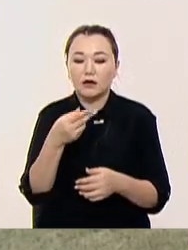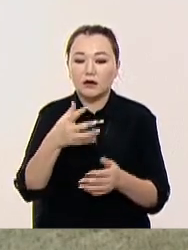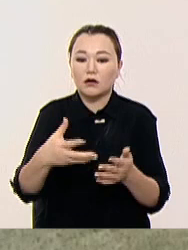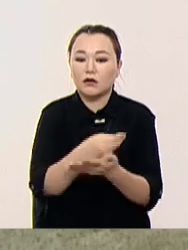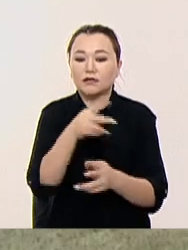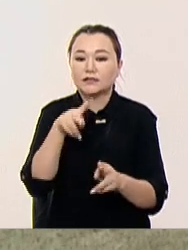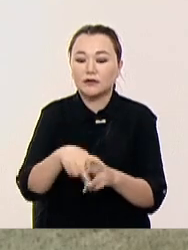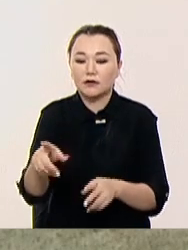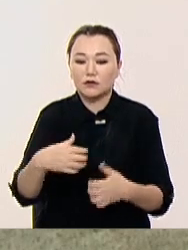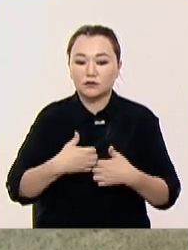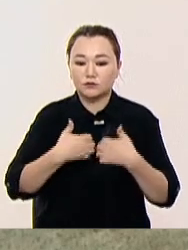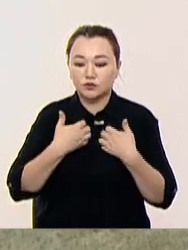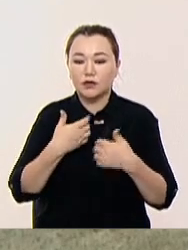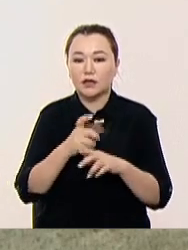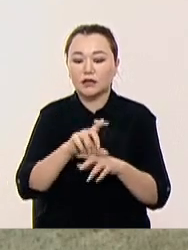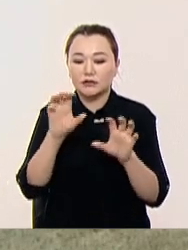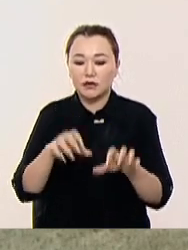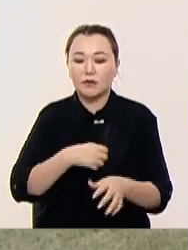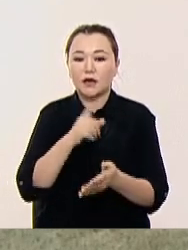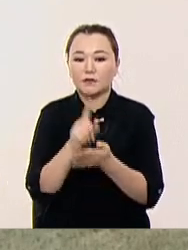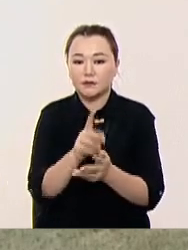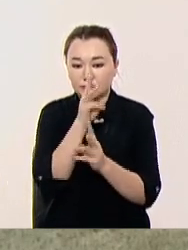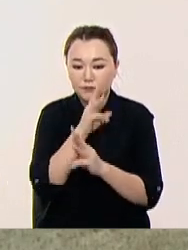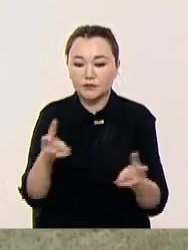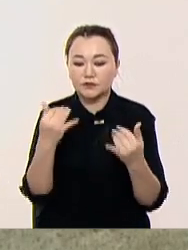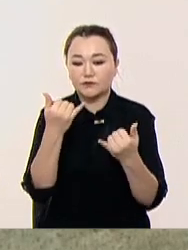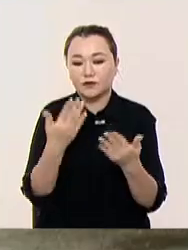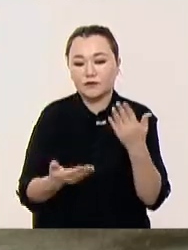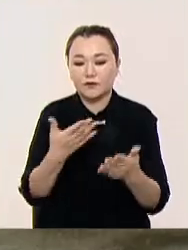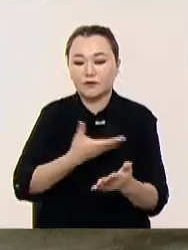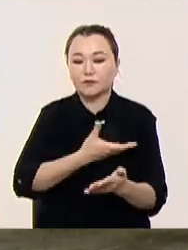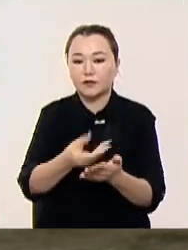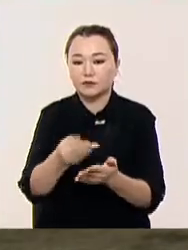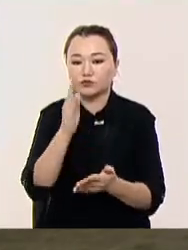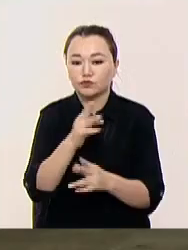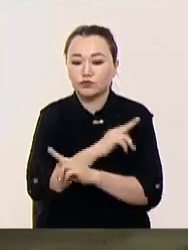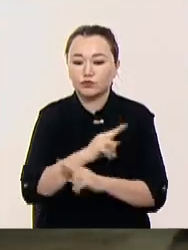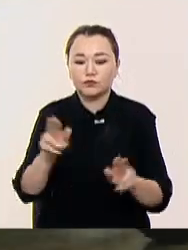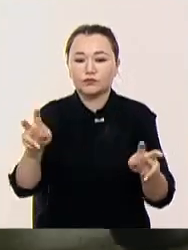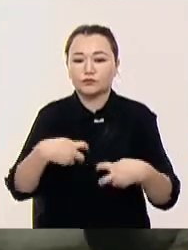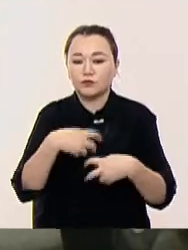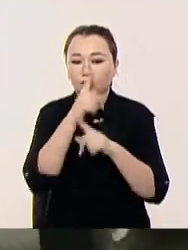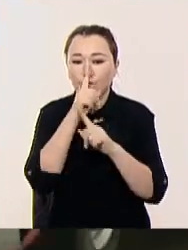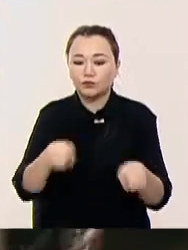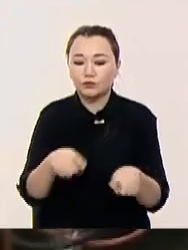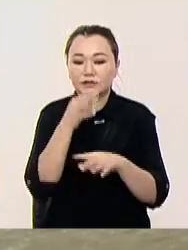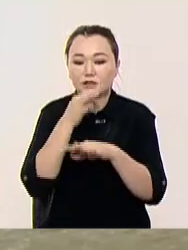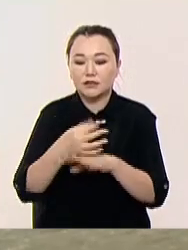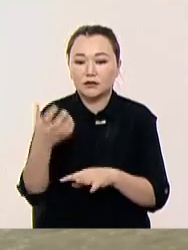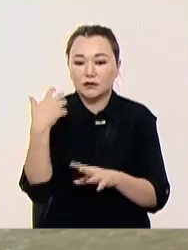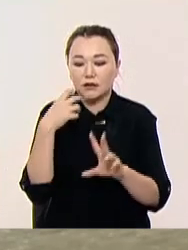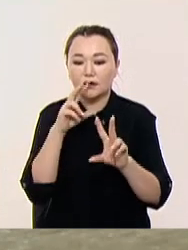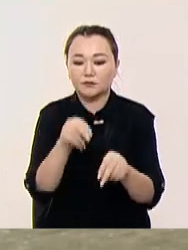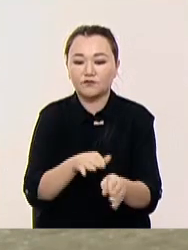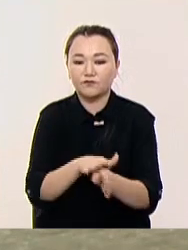қорқып отыр. Біз айлықтарын заң бойынша міндетті түрде береміз. Бүгін төлеп бітетін шығармыз. Ешкімнің ақысын жемейміз деген компания басшылығы уәделерінде